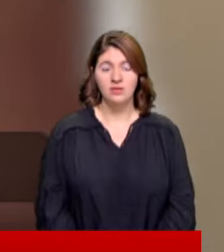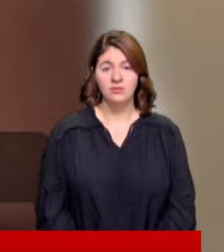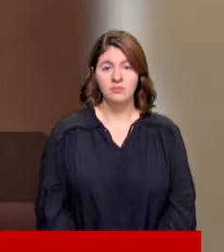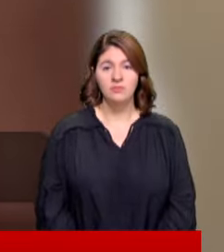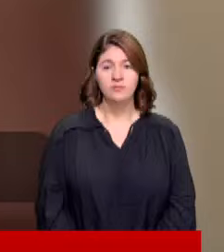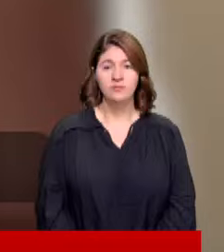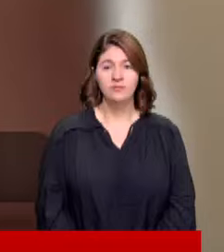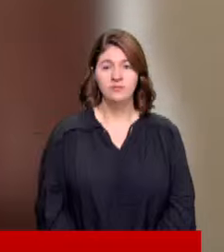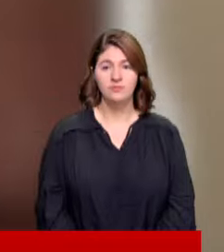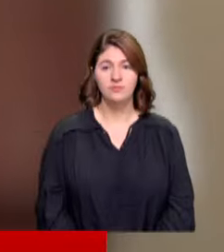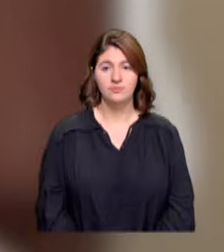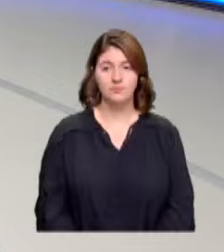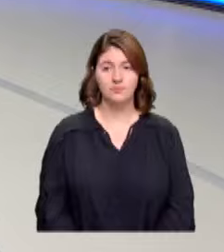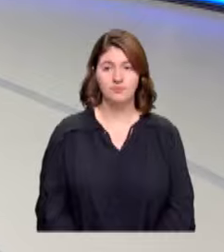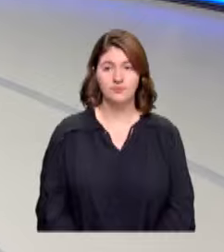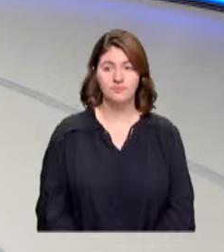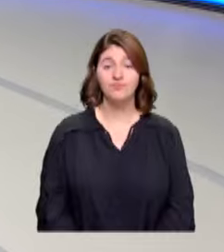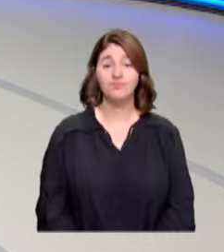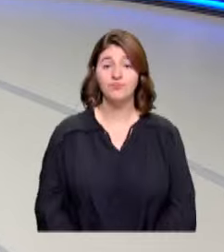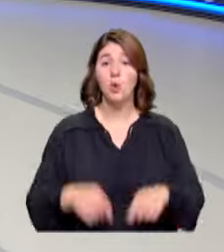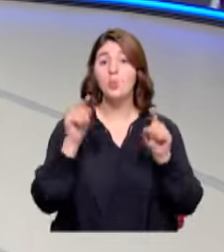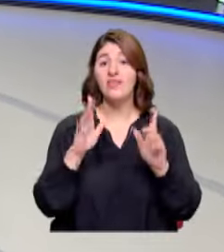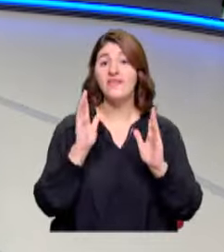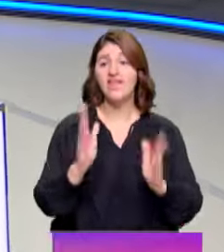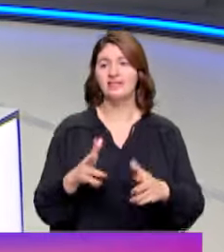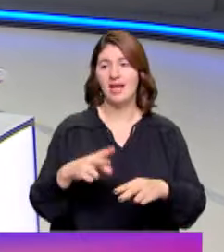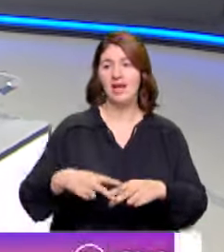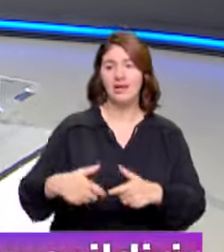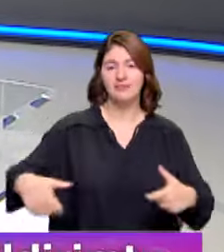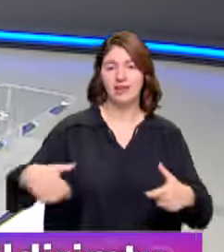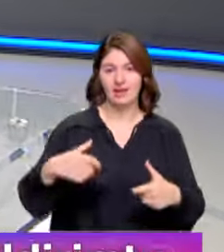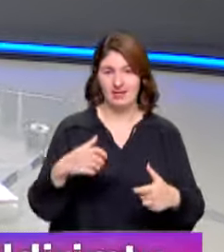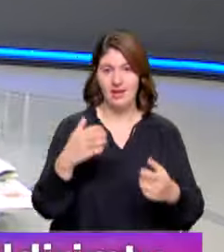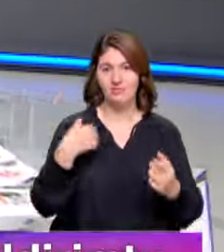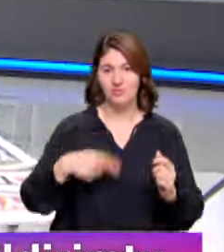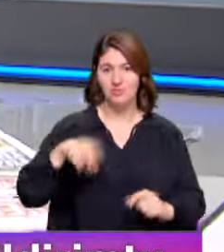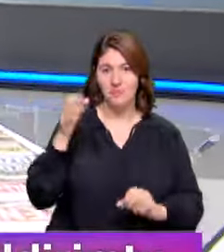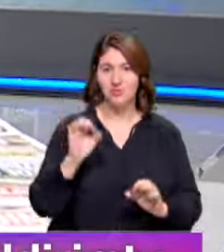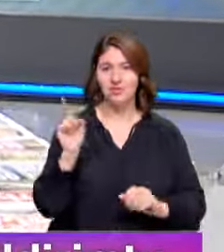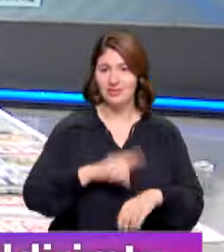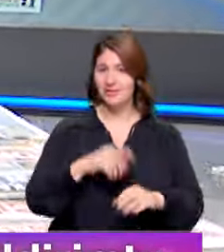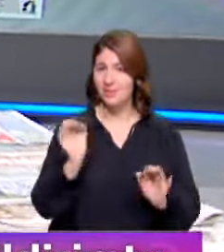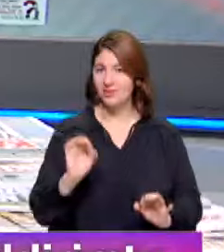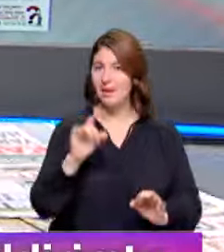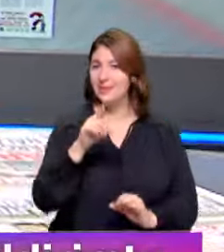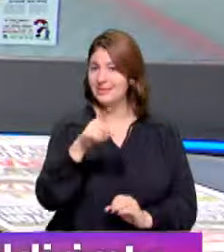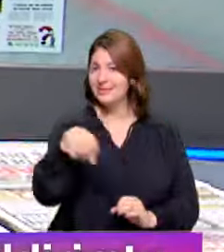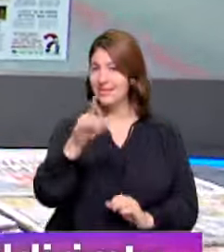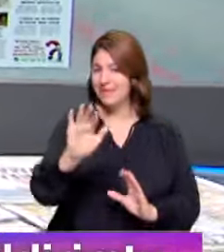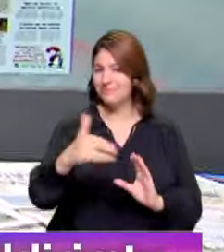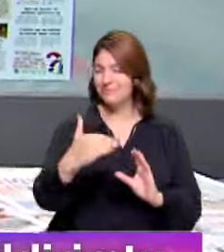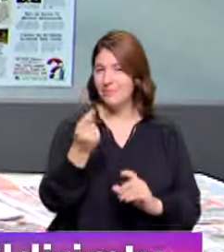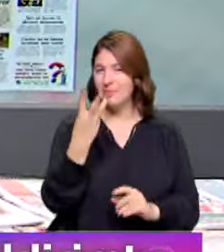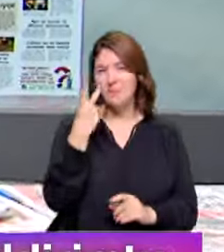meselesini konuşmamız lazım. Bu kadarı fazla etiketiyle gündeme başlamıştık, Çalar Saat'e başlamıştık. Hemen sizden gelen